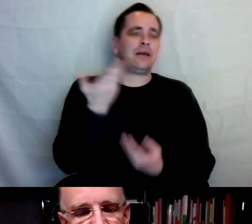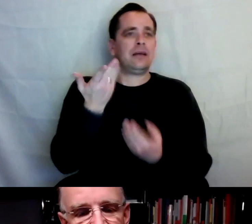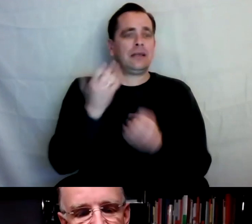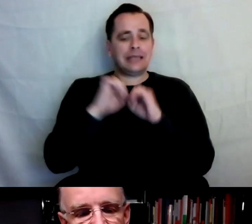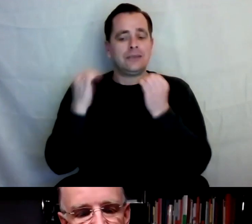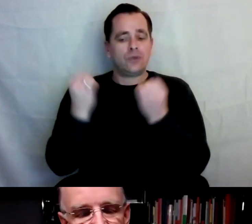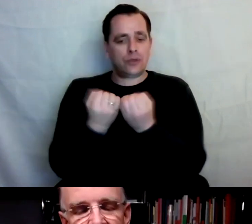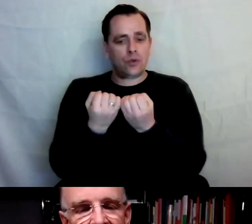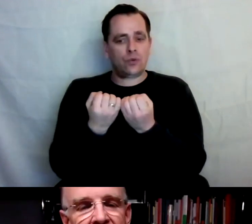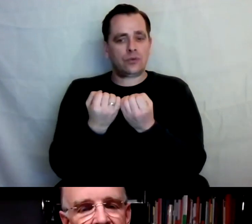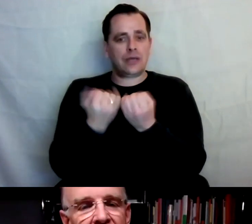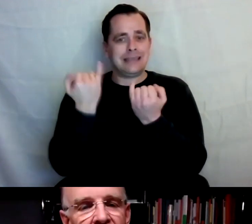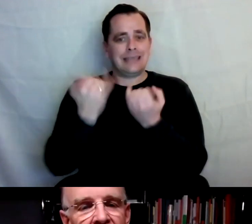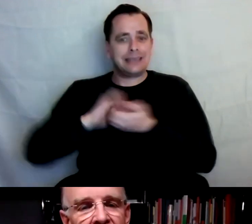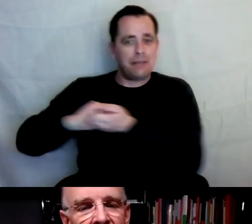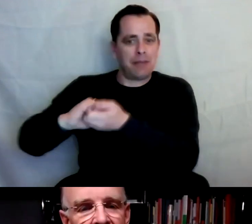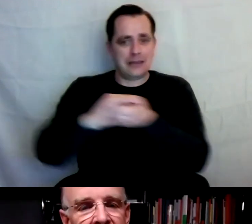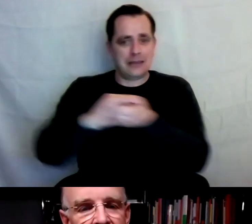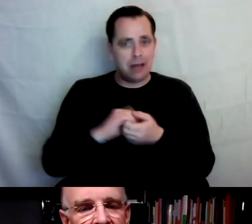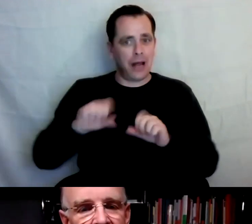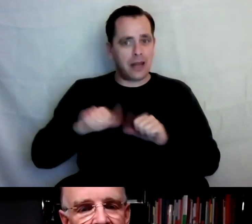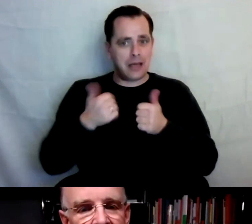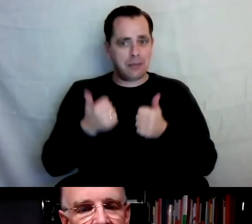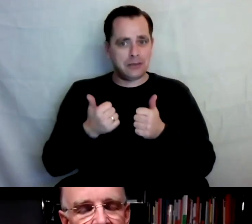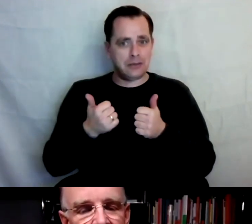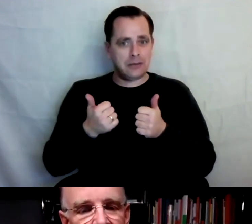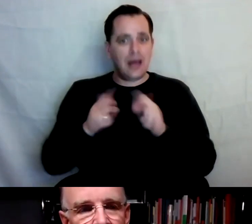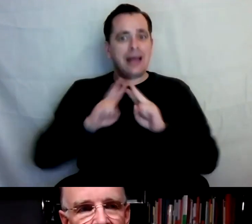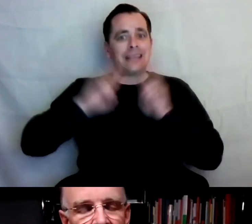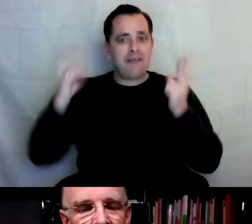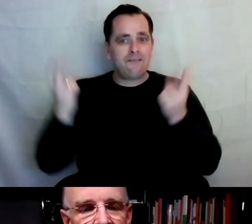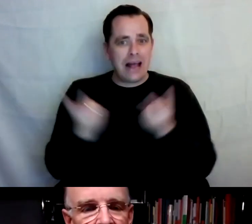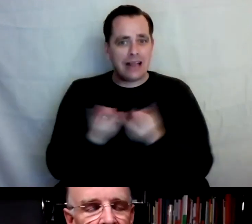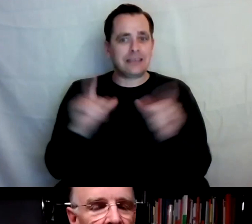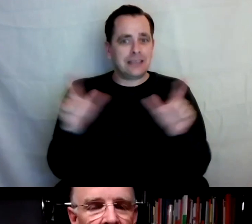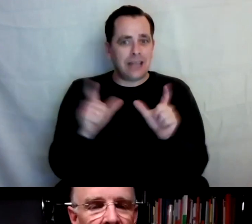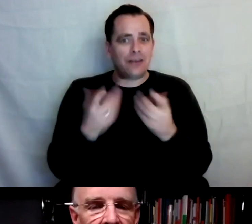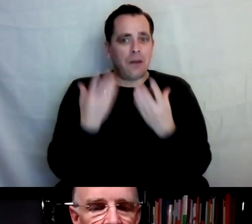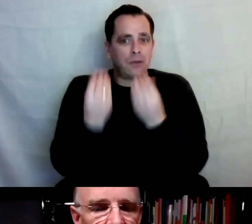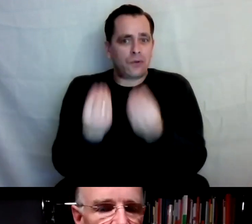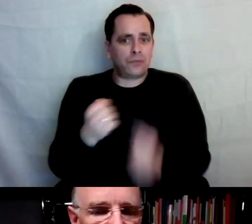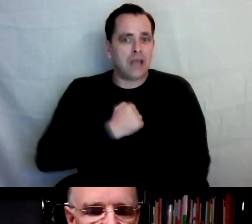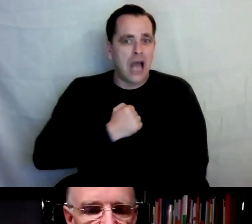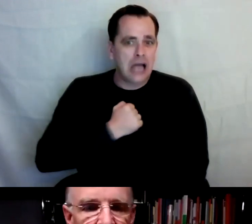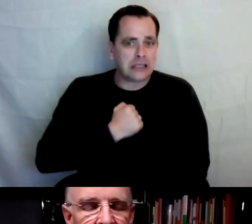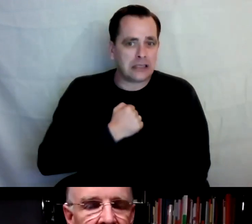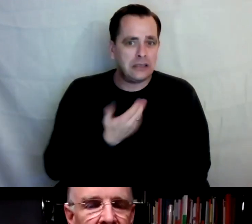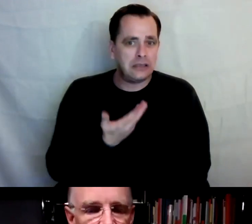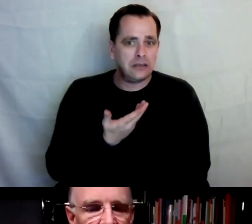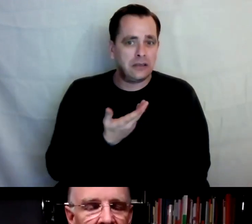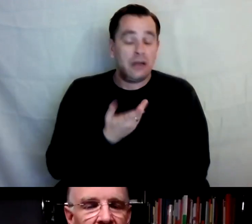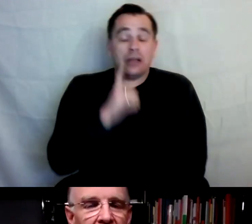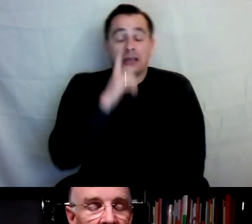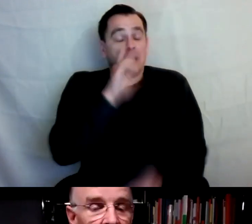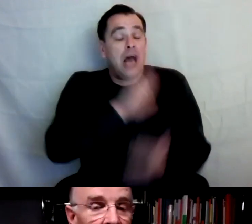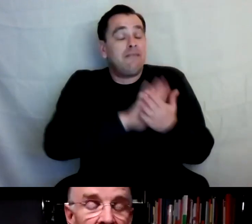kollektiv etwas erleben, was der Weltgesellschaft Angst macht, dass darunter... Da geht es mir nicht nur um die Freiheitsrechte, die sind dann an